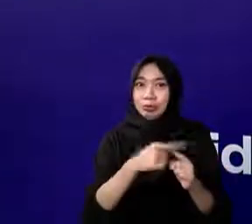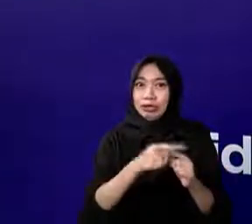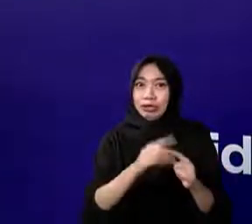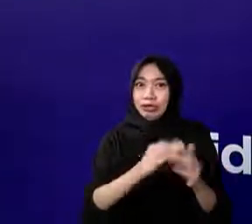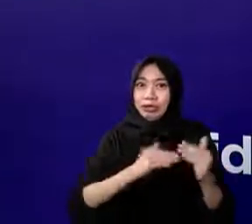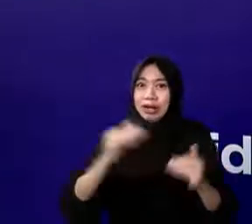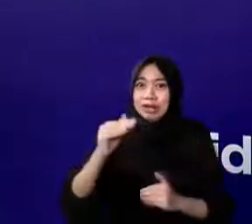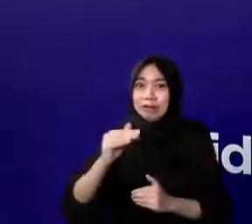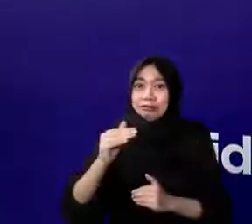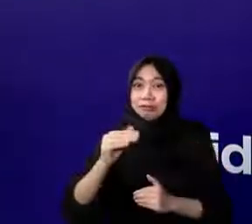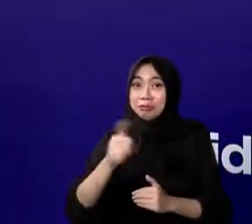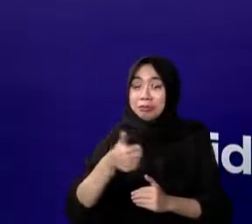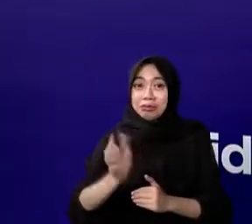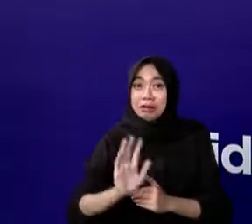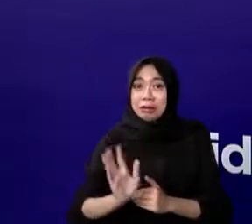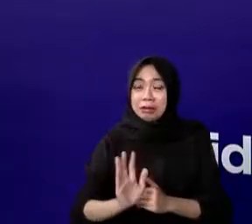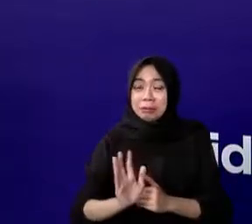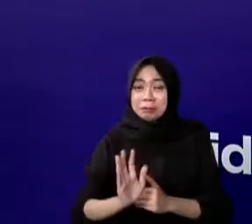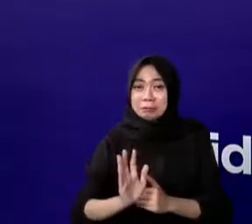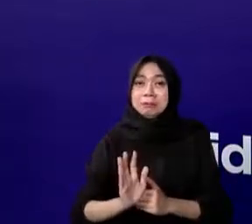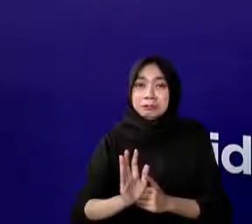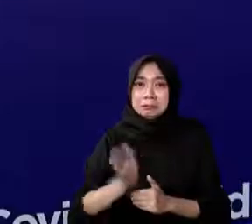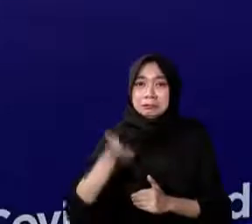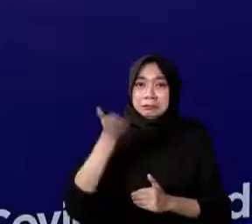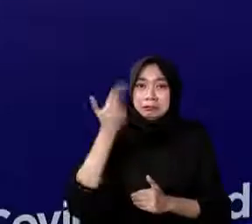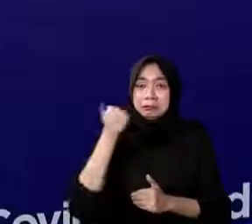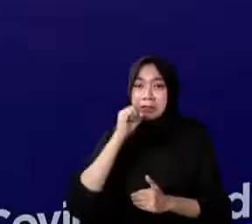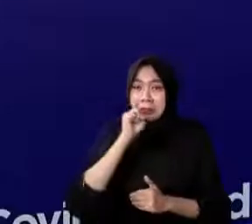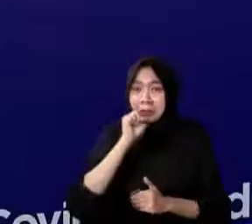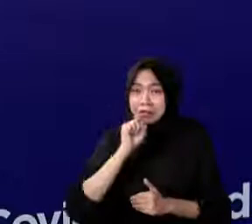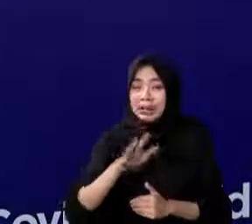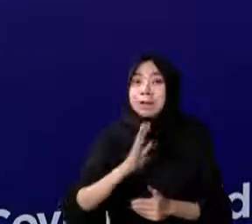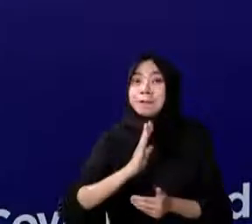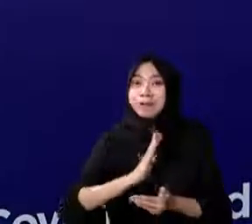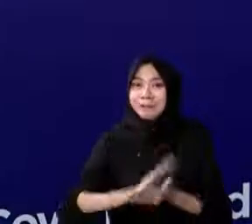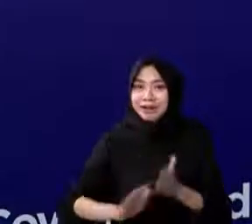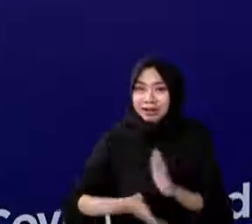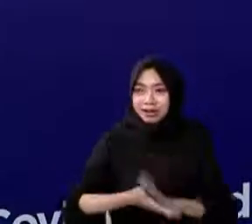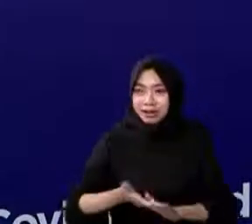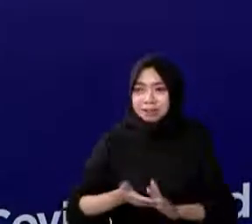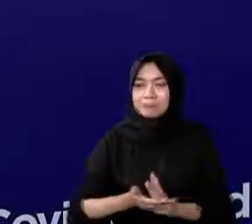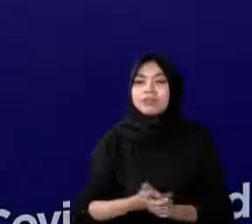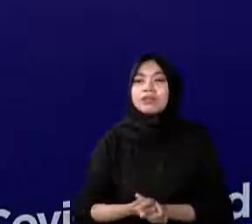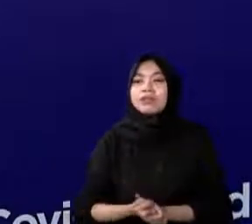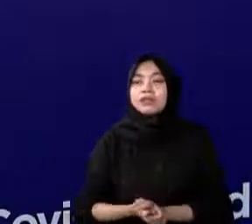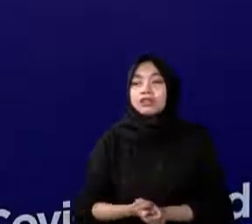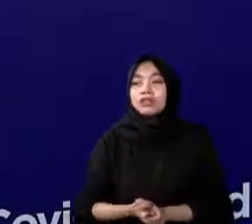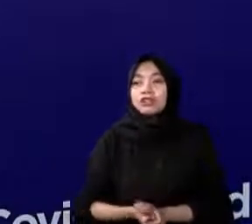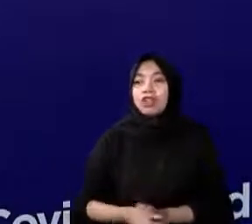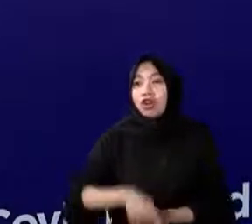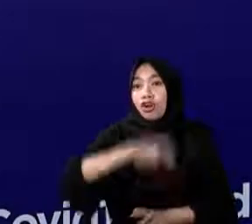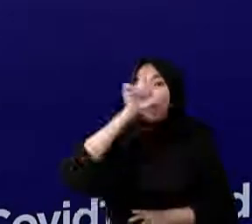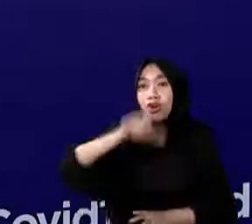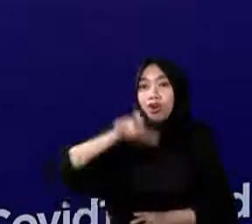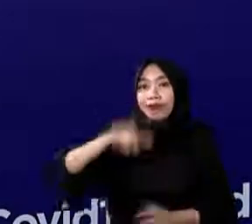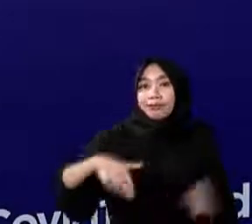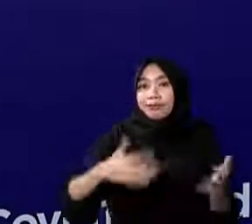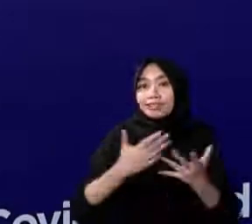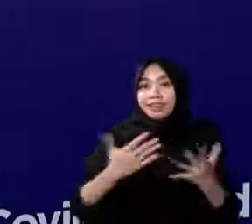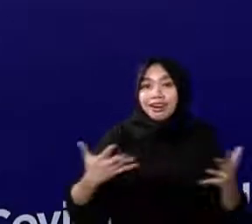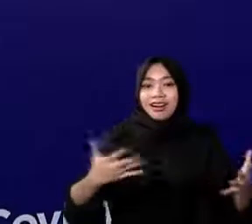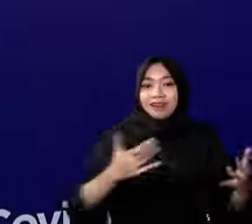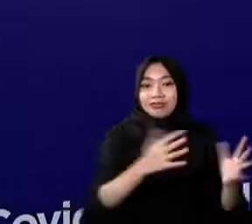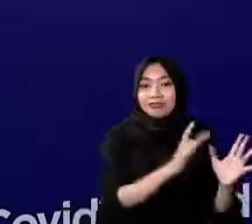ini? Jadi sebenarnya seperti juga pernah saya sampaikan di COVID dalam angka sebelumnya, satu, ketika terjadi mobilitas penduduk, yang kedua